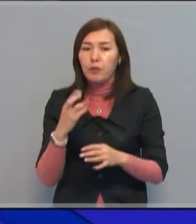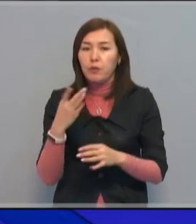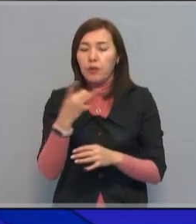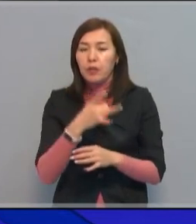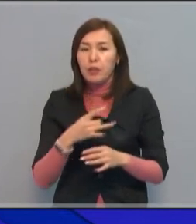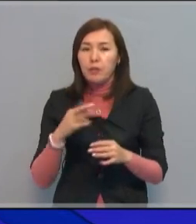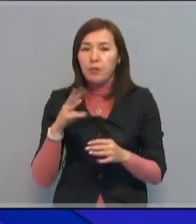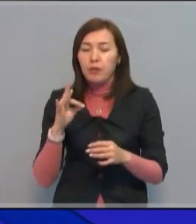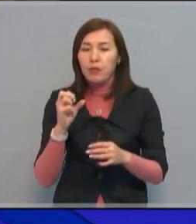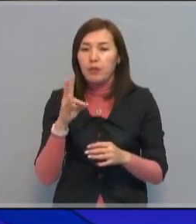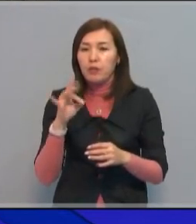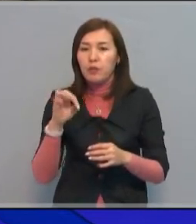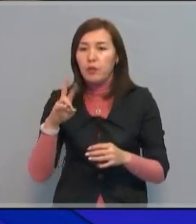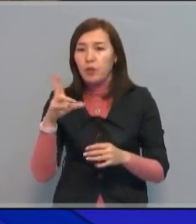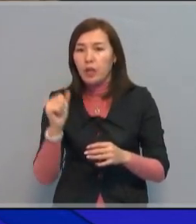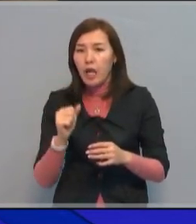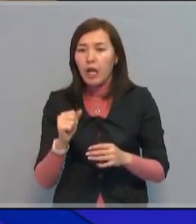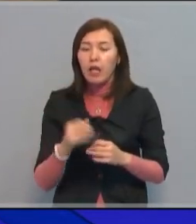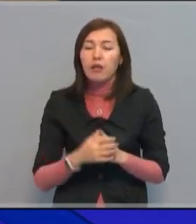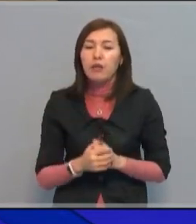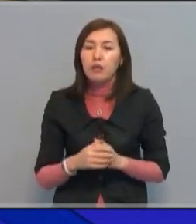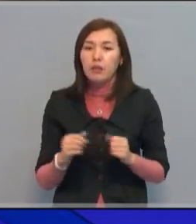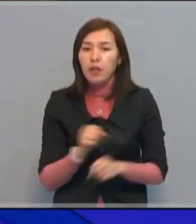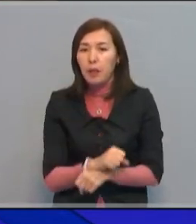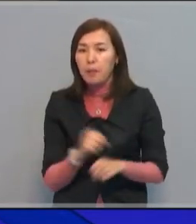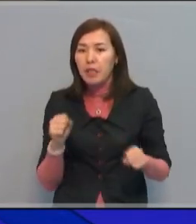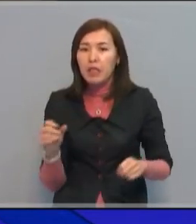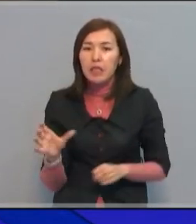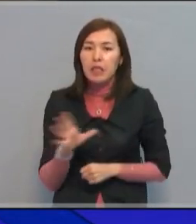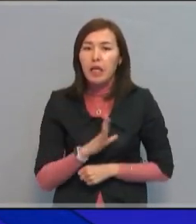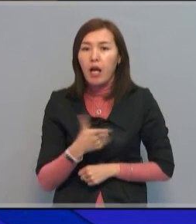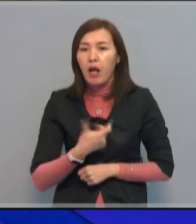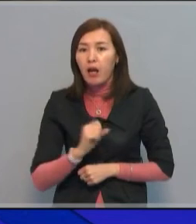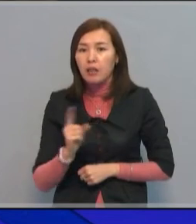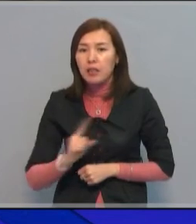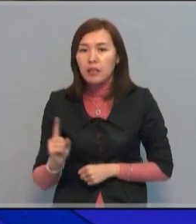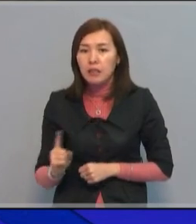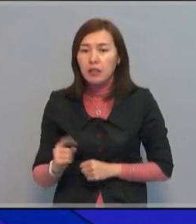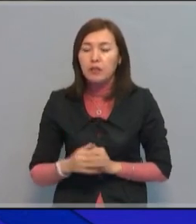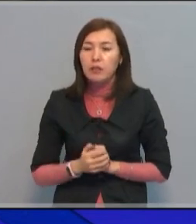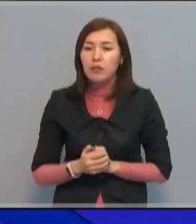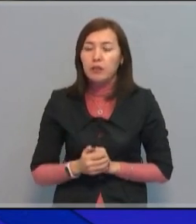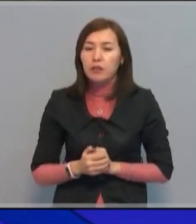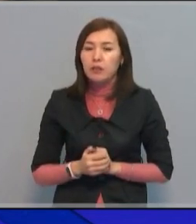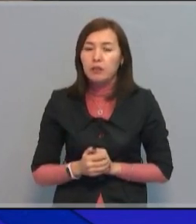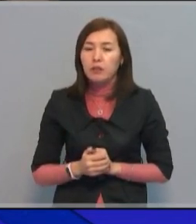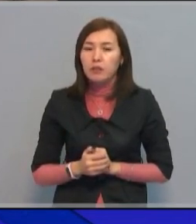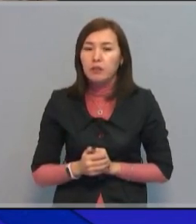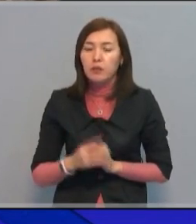Емикшинский район, микрорайон новостройки без номера. В общем, здесь произошел взрыв газового